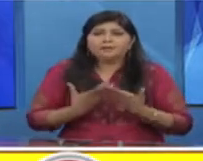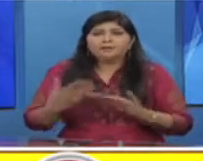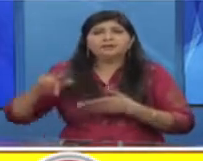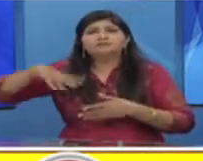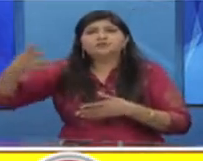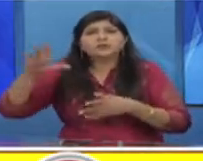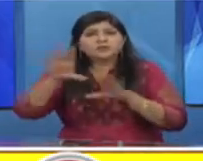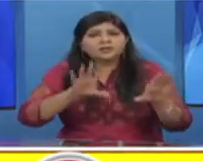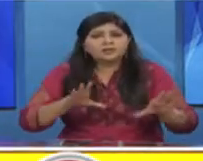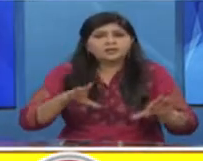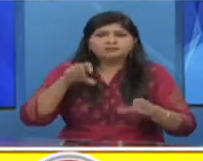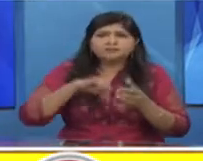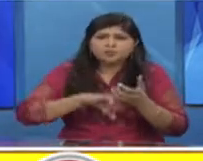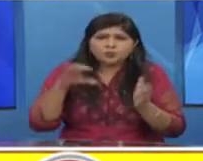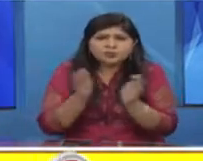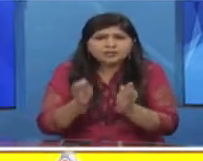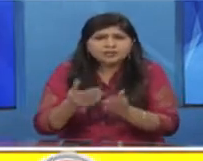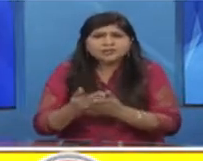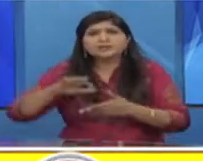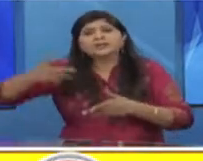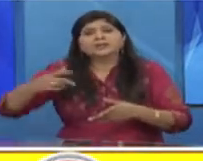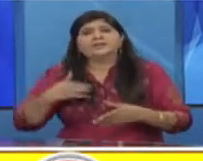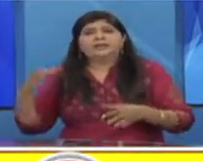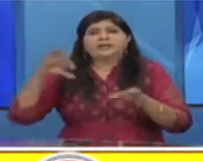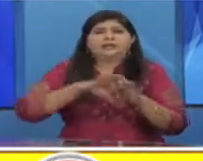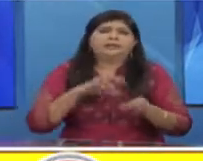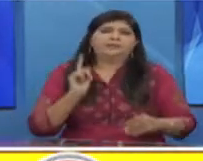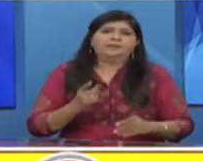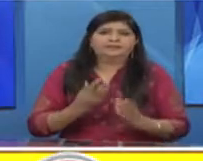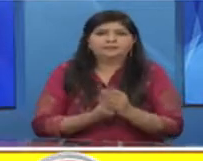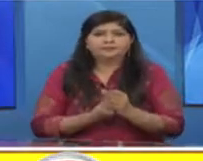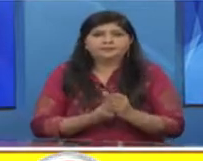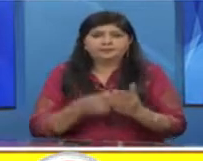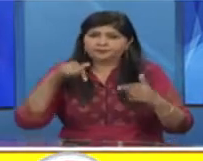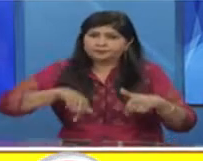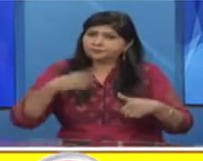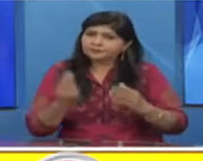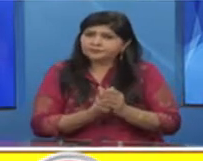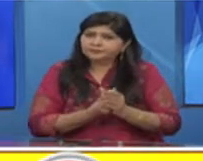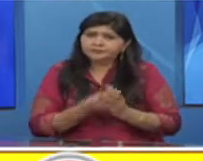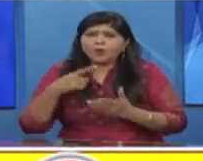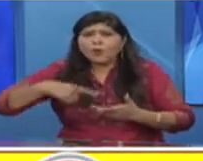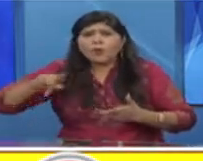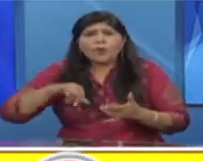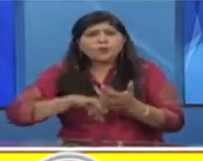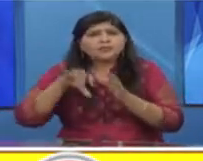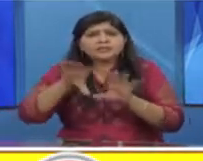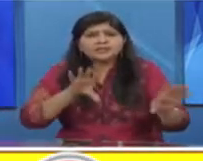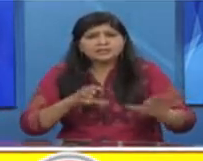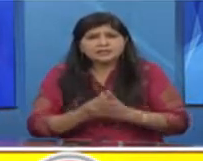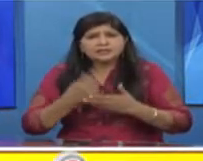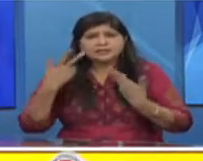राज्यों, अन्य देशों के लोगों को भी शामिल करें। हमारे यहाँ तो हर राज्य, हर क्षेत्र